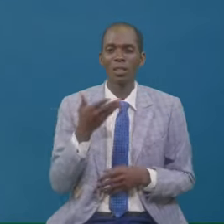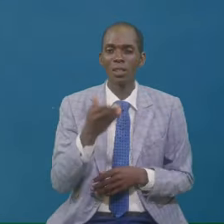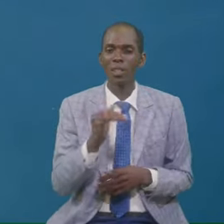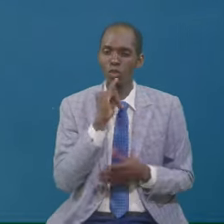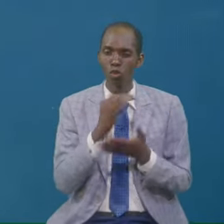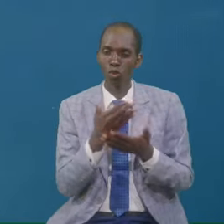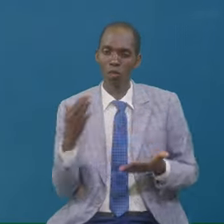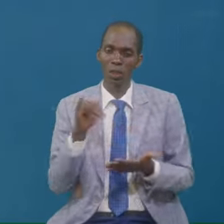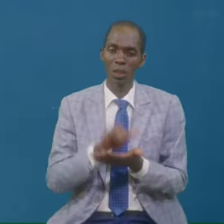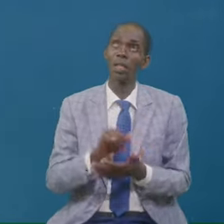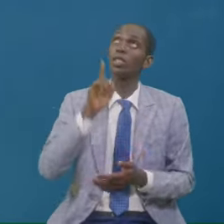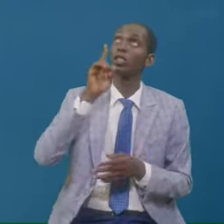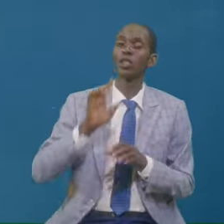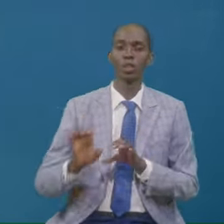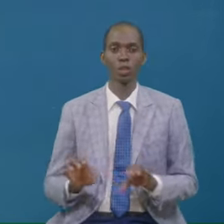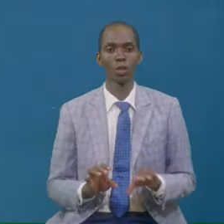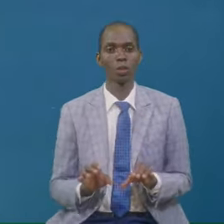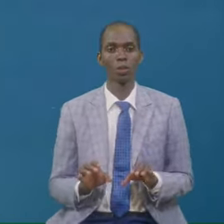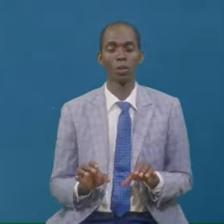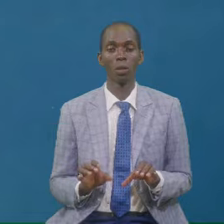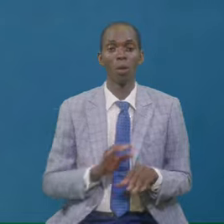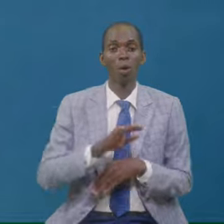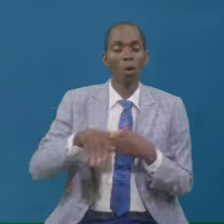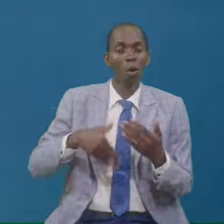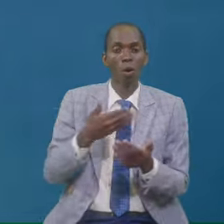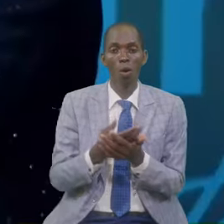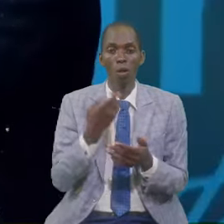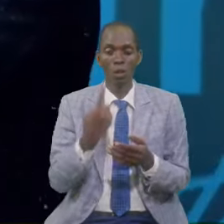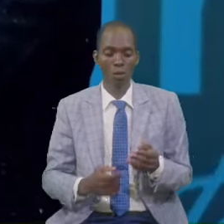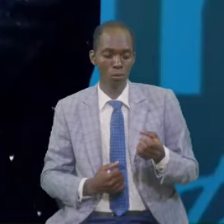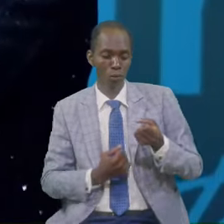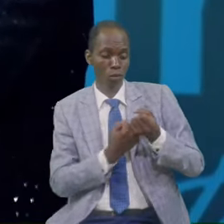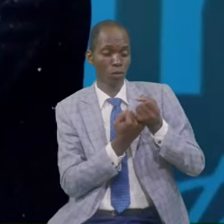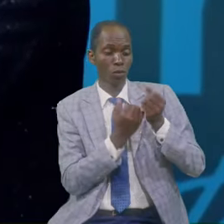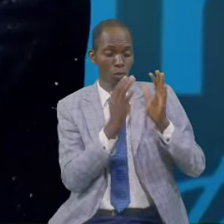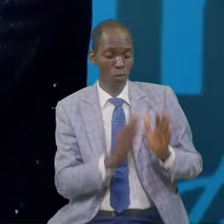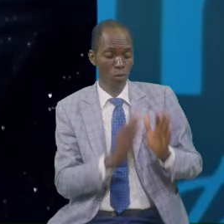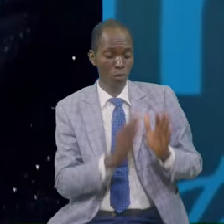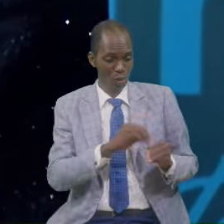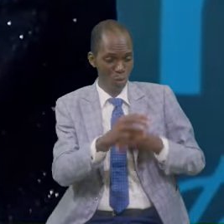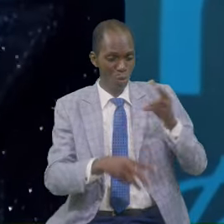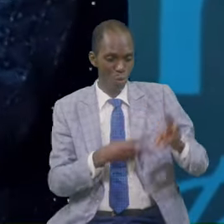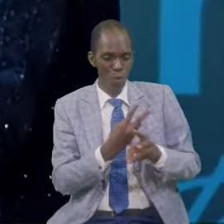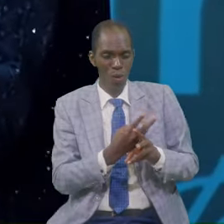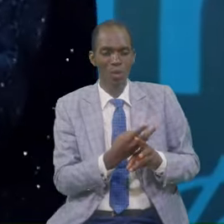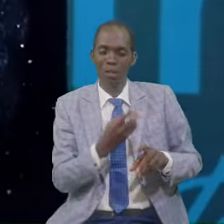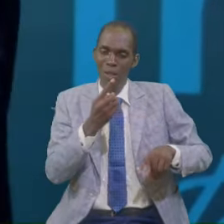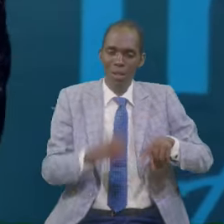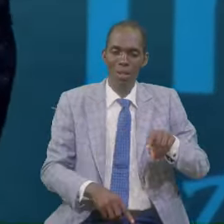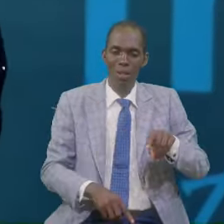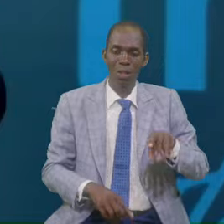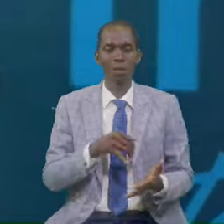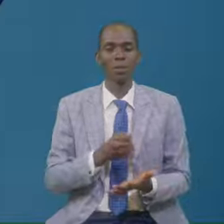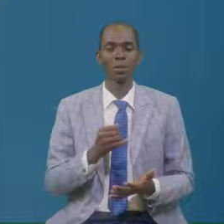ఆయన కార్యం చేస్తాడు. దట్ ఆల్ ది అడ్వొకేట్స్ ఇన్ ది వరల్డ్ కన్నాట్ డు, లోకములో ఉన్న ఏ న్యాయవాది